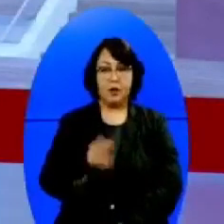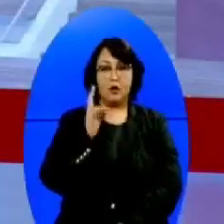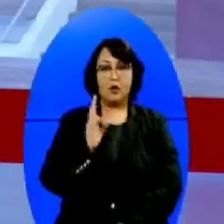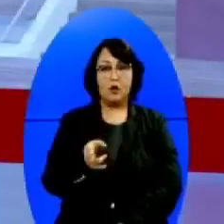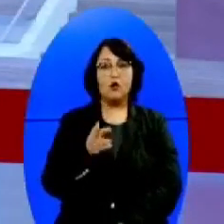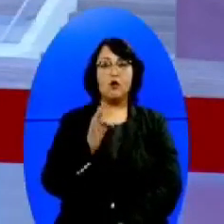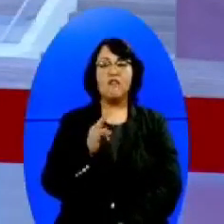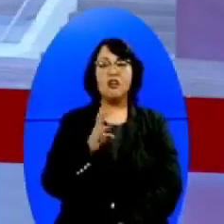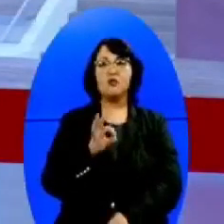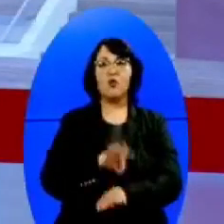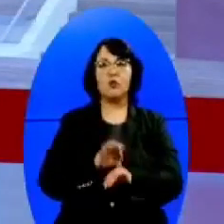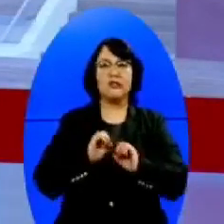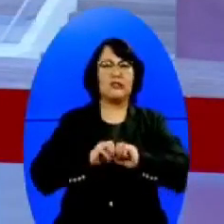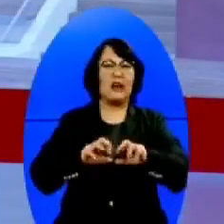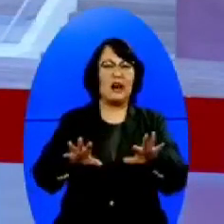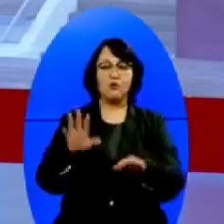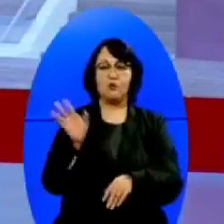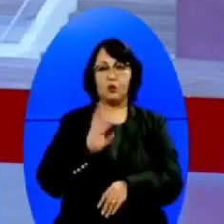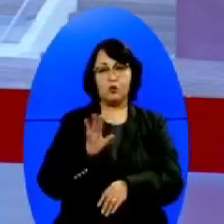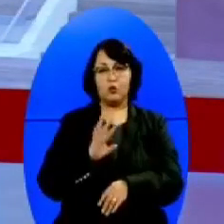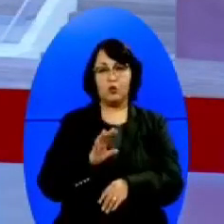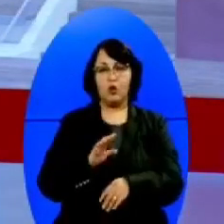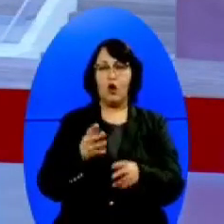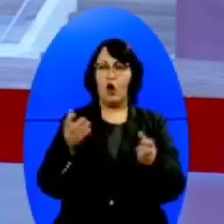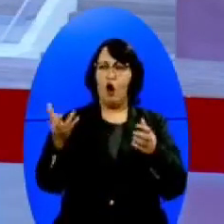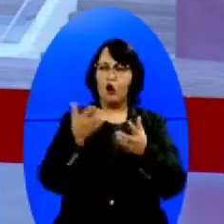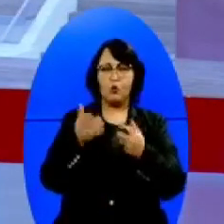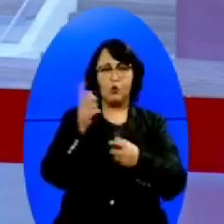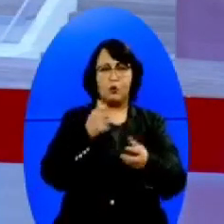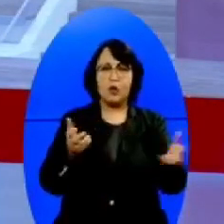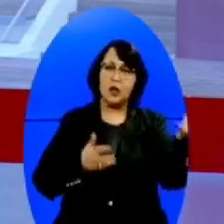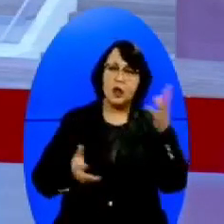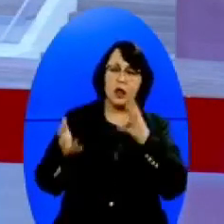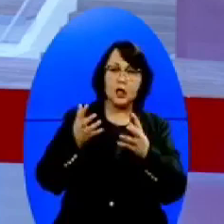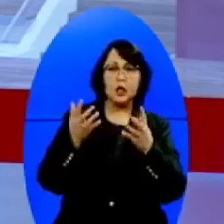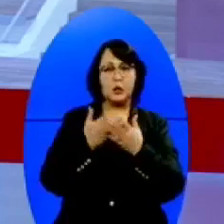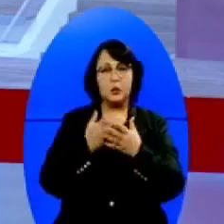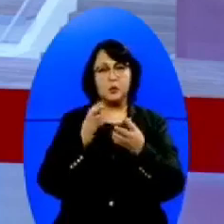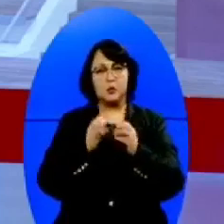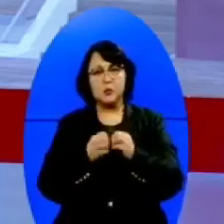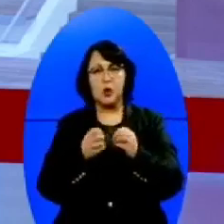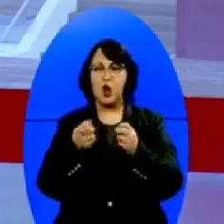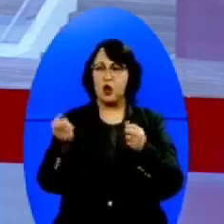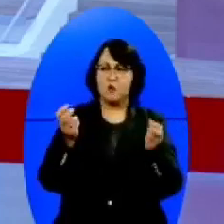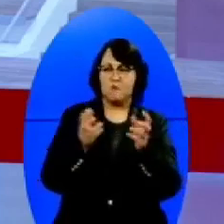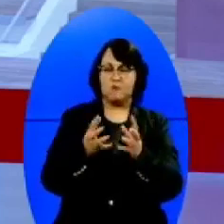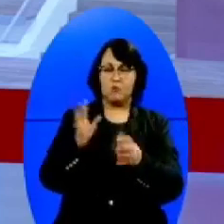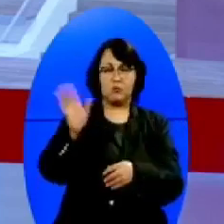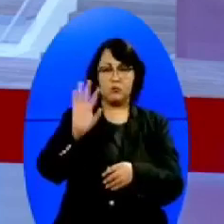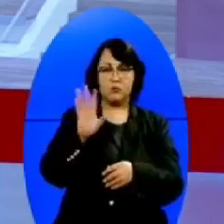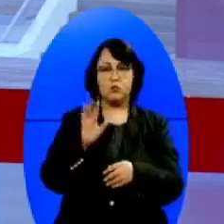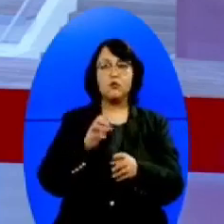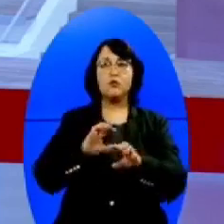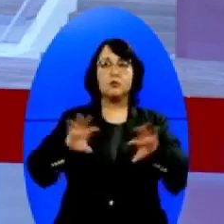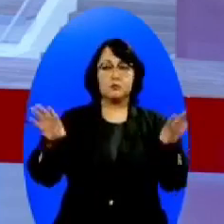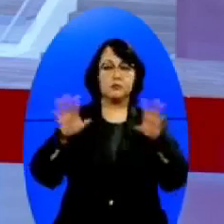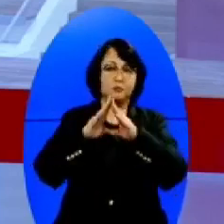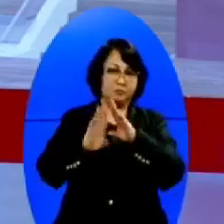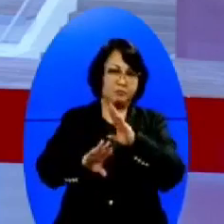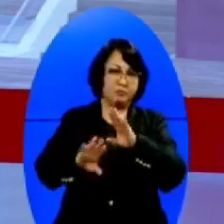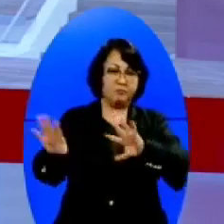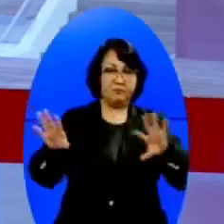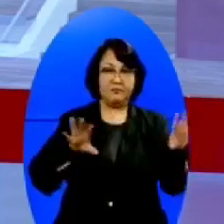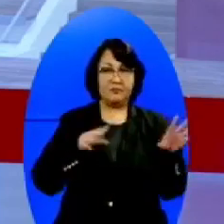Коронавирусын тархалтыг дэгдээхгүй тулд олон нийтийн арга хэмжээг 3-р сарын 2-ны өдрийг хүртэл хориглох шийдвэр гаргасан. Цус хэлбэлт судлалын үндэсний төвд сайн дураараа